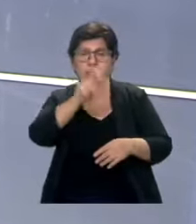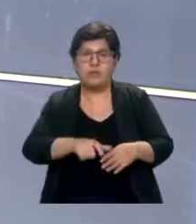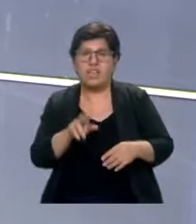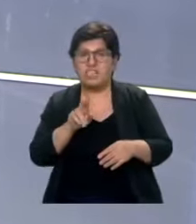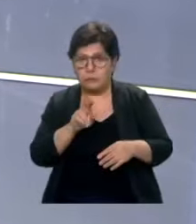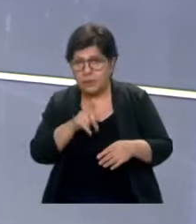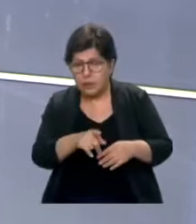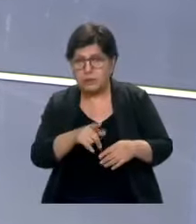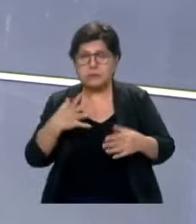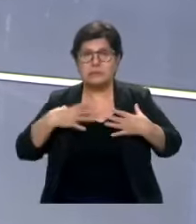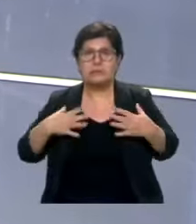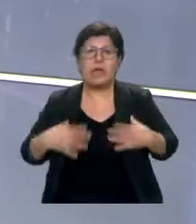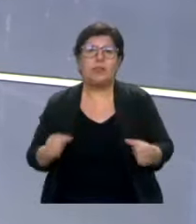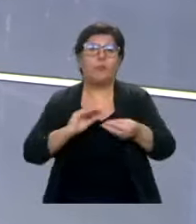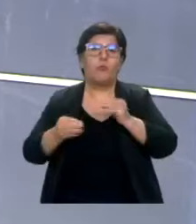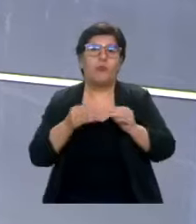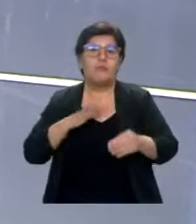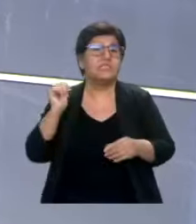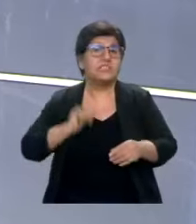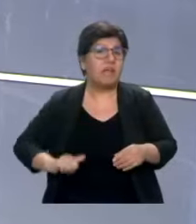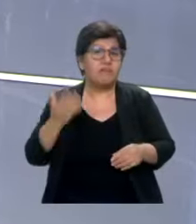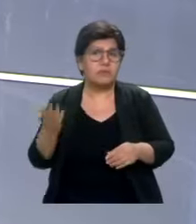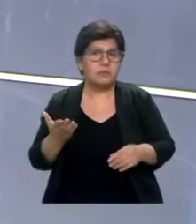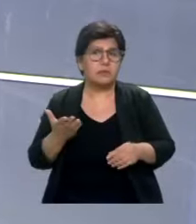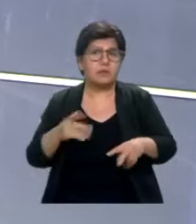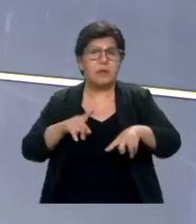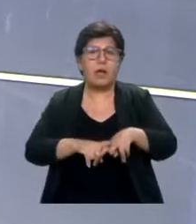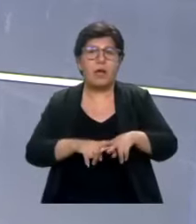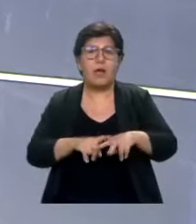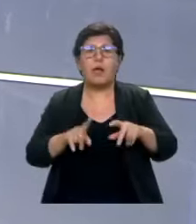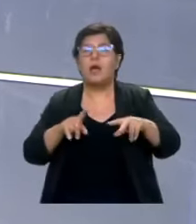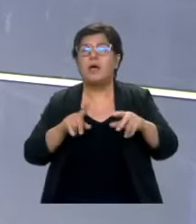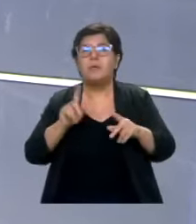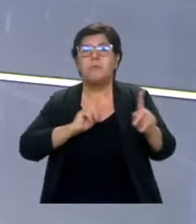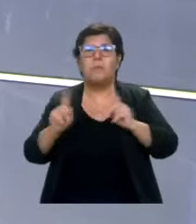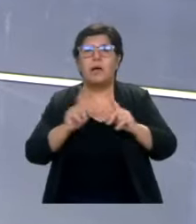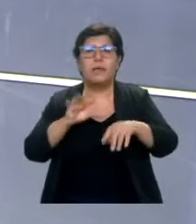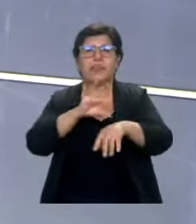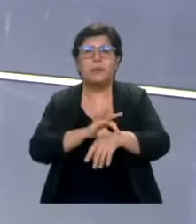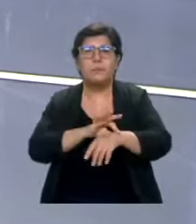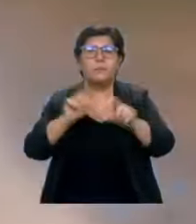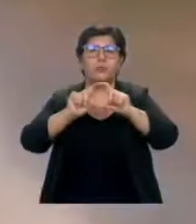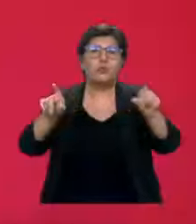sağlık problemleriydi ama savcıysa adli tıp kurumunu işaret etti, rapor istedi.